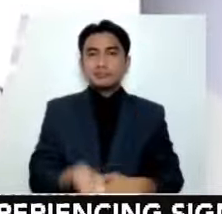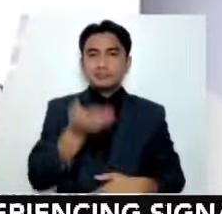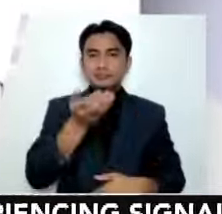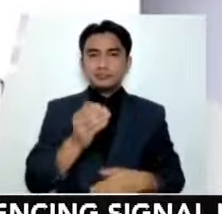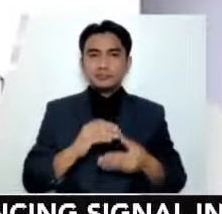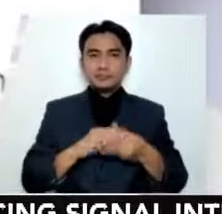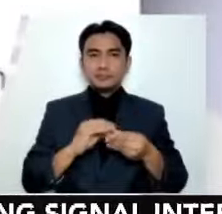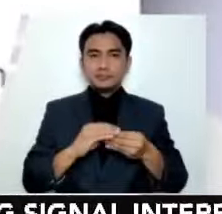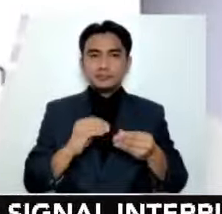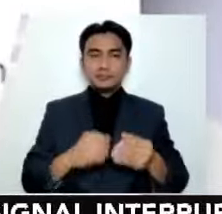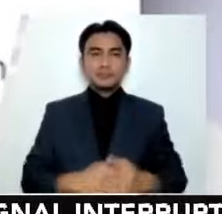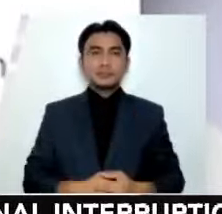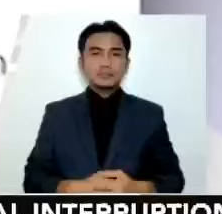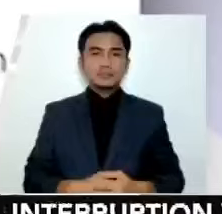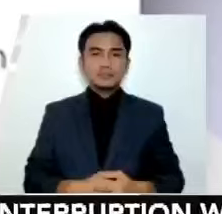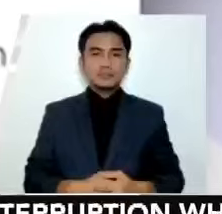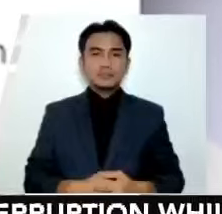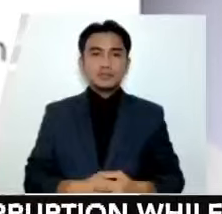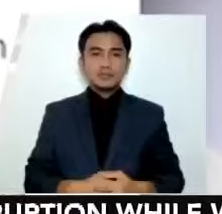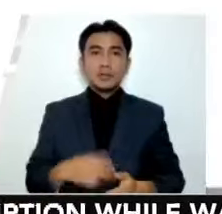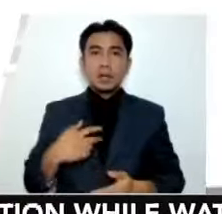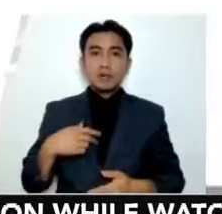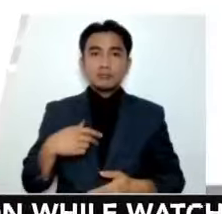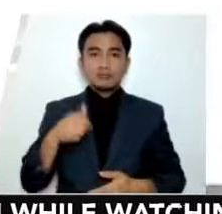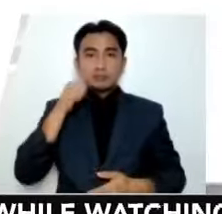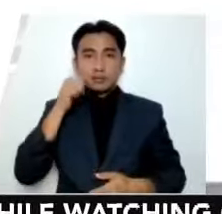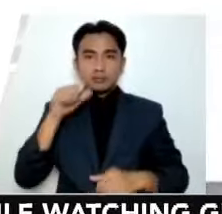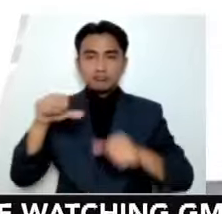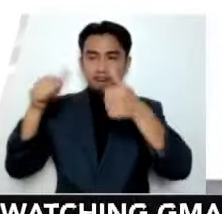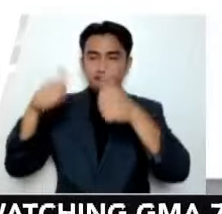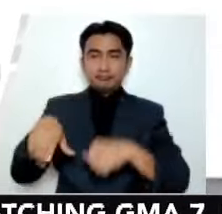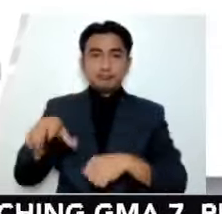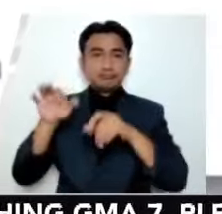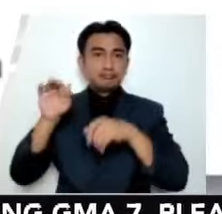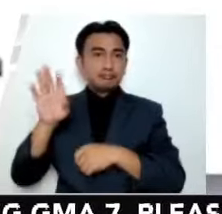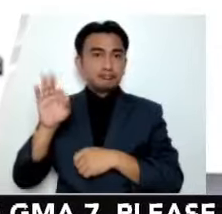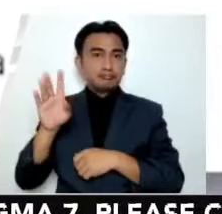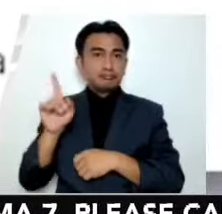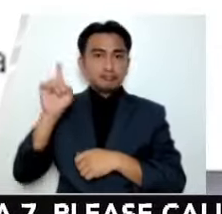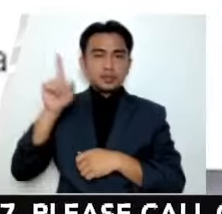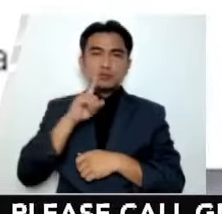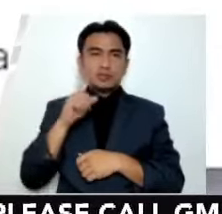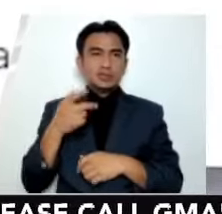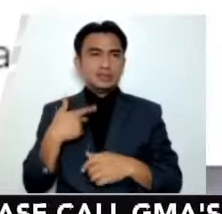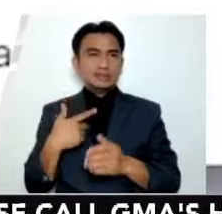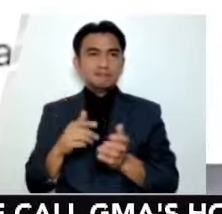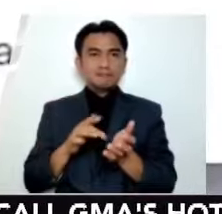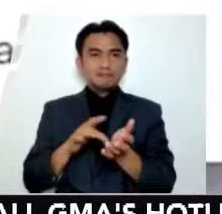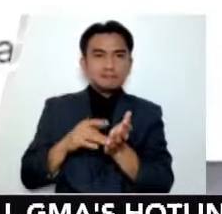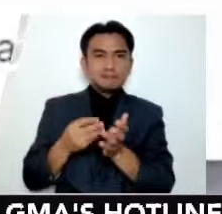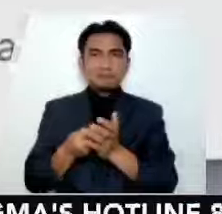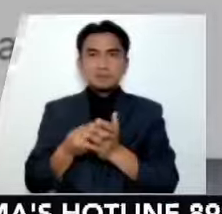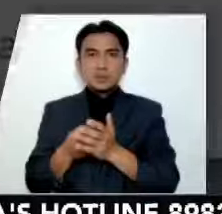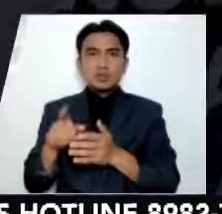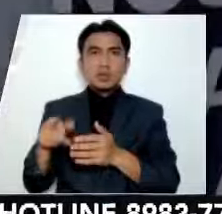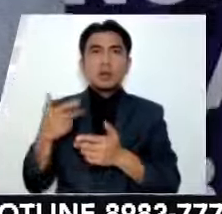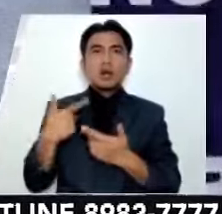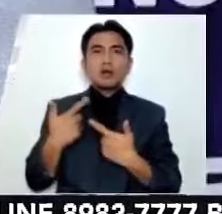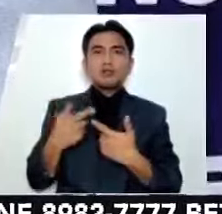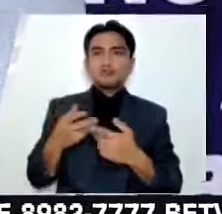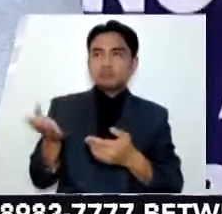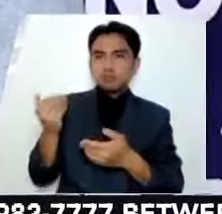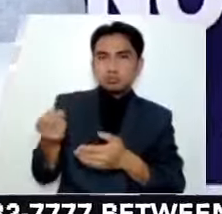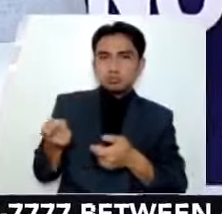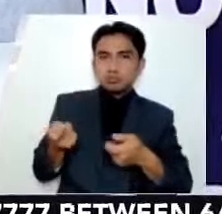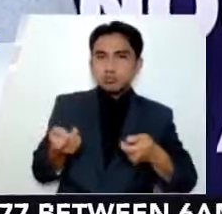Viral ang Facebook post na ito ng isang babaeng BPO employee. Bukod sa umano ng harassment, hinold up din daw siya ng rider ng nabook niyang motorcycle taxi.